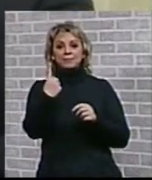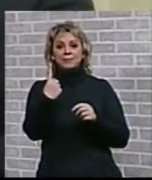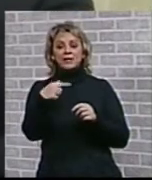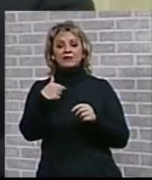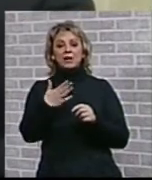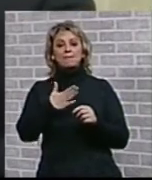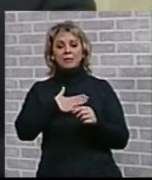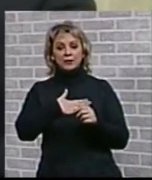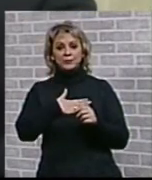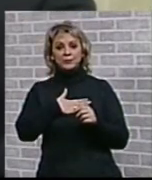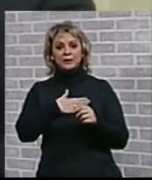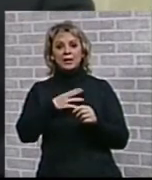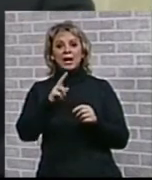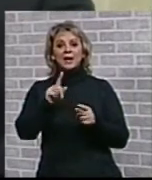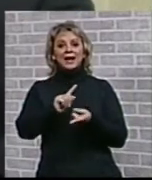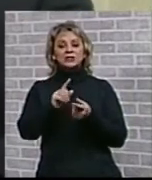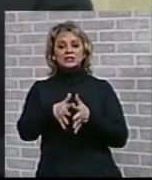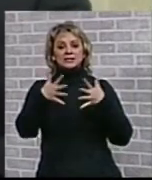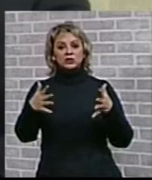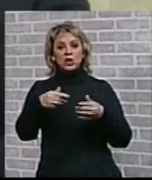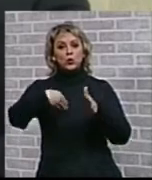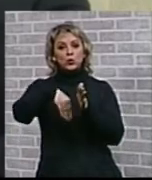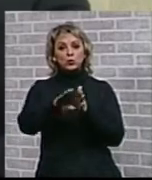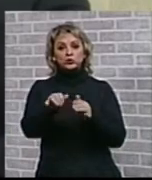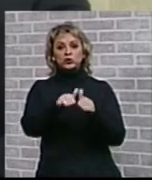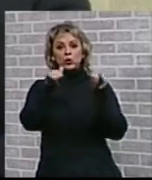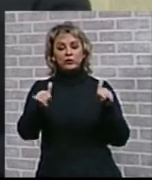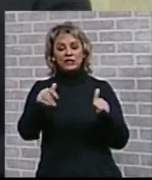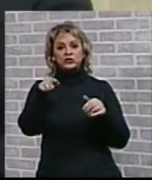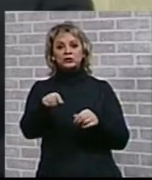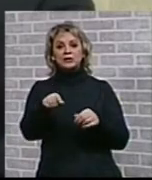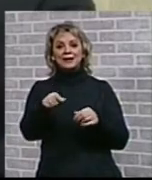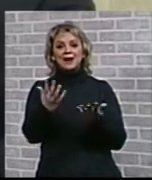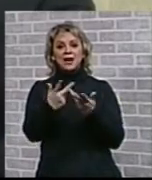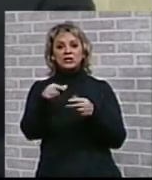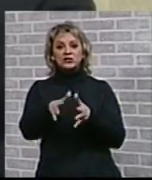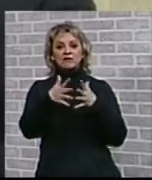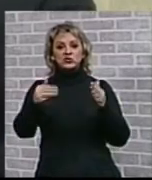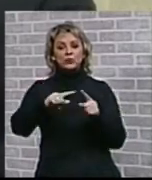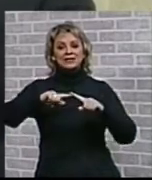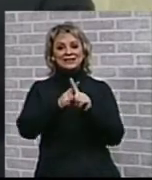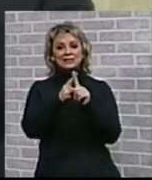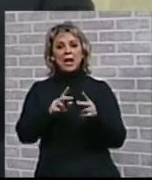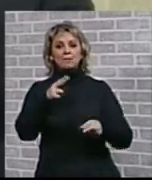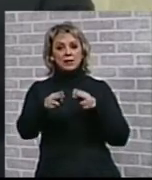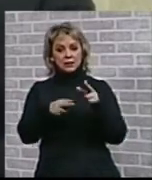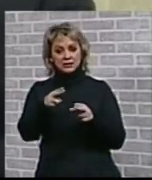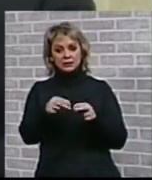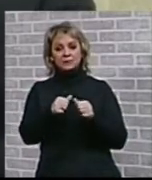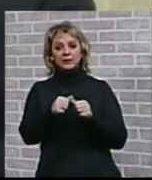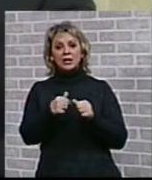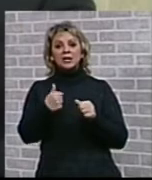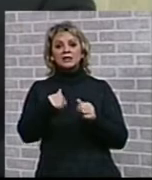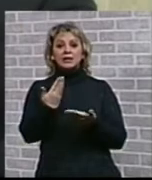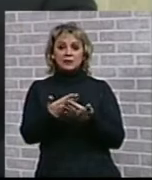Мы кардинально улучшили и увеличили количество высокотехнологичных операций. Я